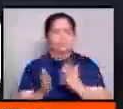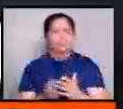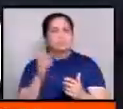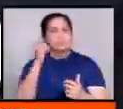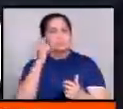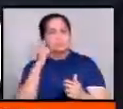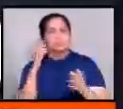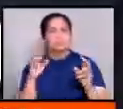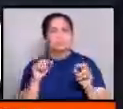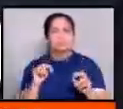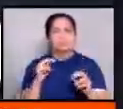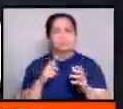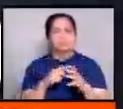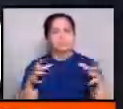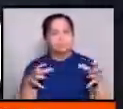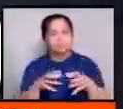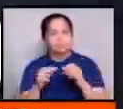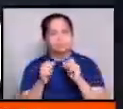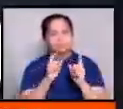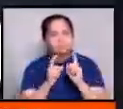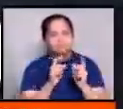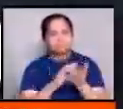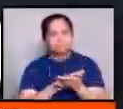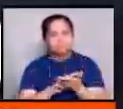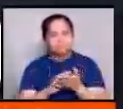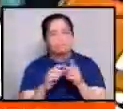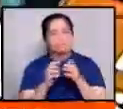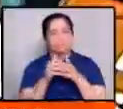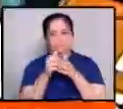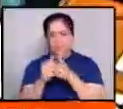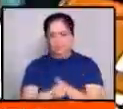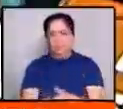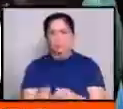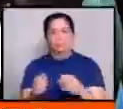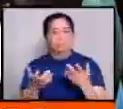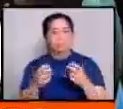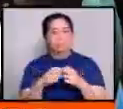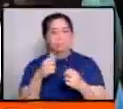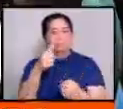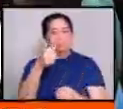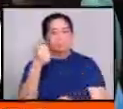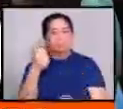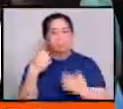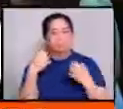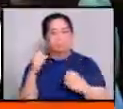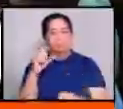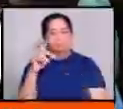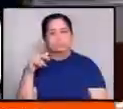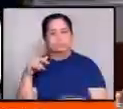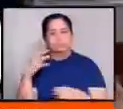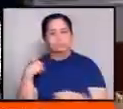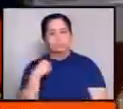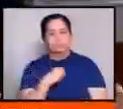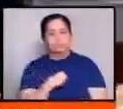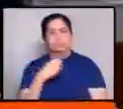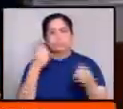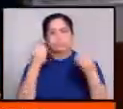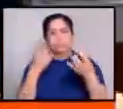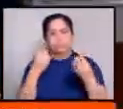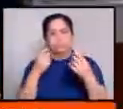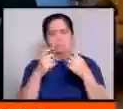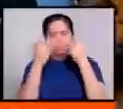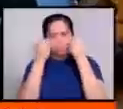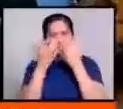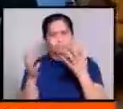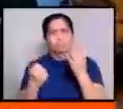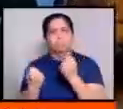Alam mo, you need diplomacy to be able to lead. Bagamat 10 lang ang Lakas members sa Kamara, marami na raw ang